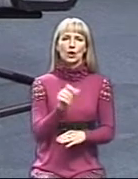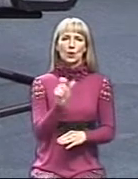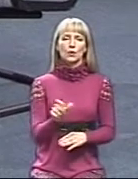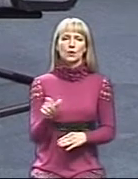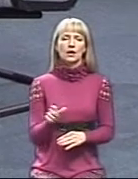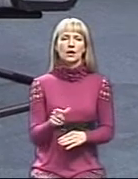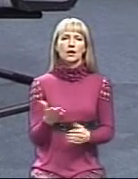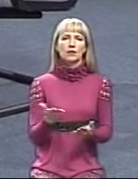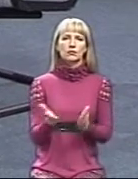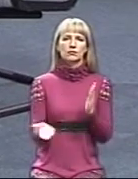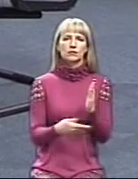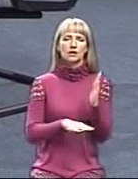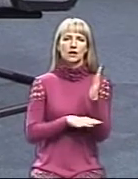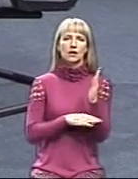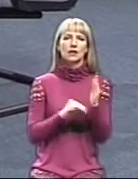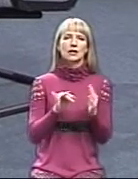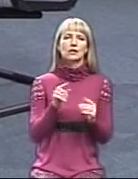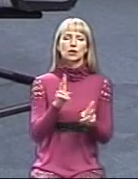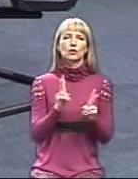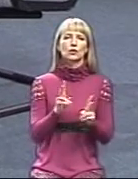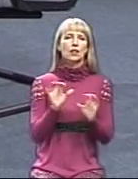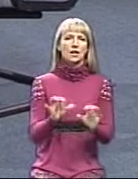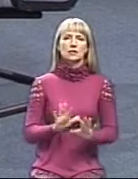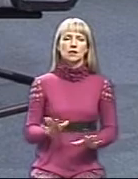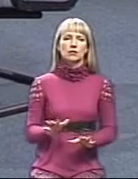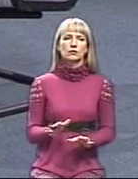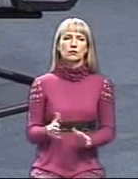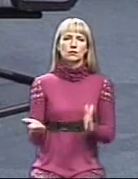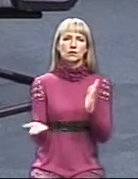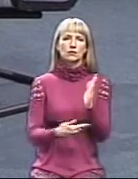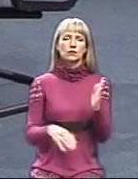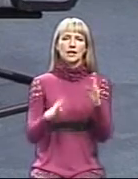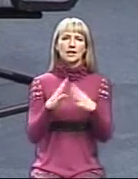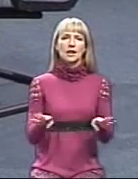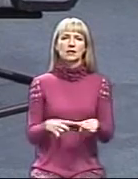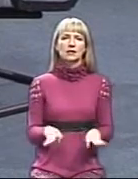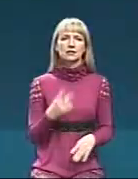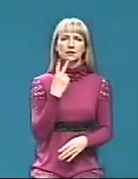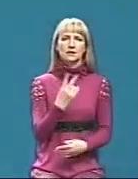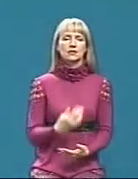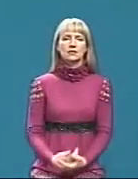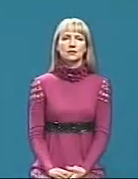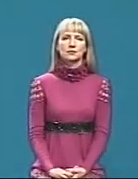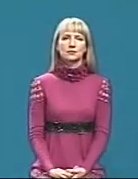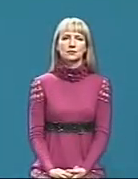з виявлення тих, хто незаконно зносить ялинки. Будь ласка.